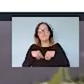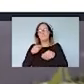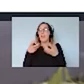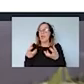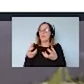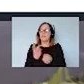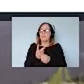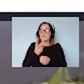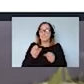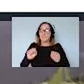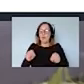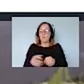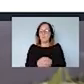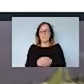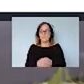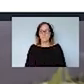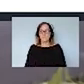zachęcają nas